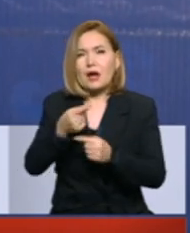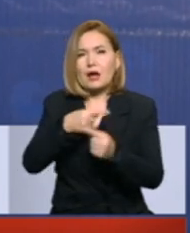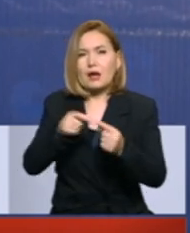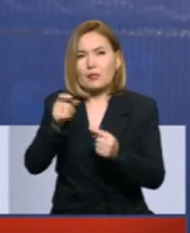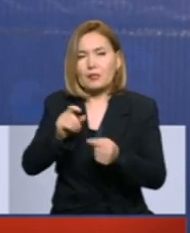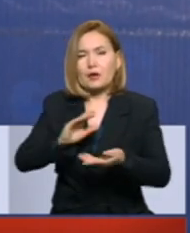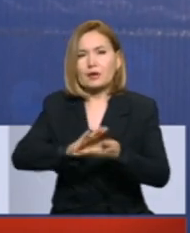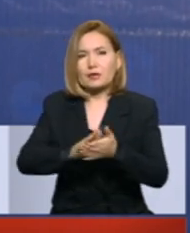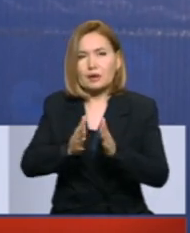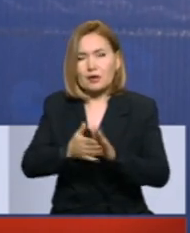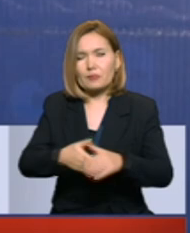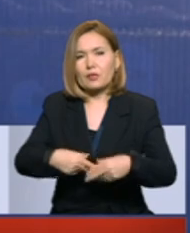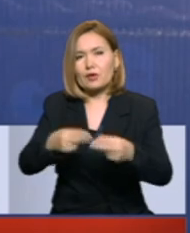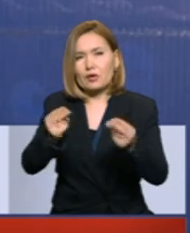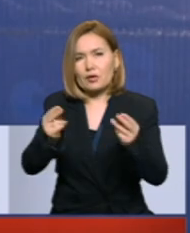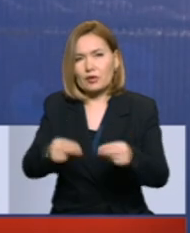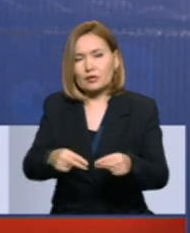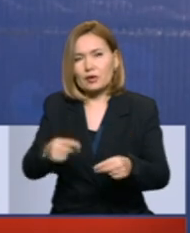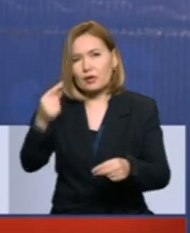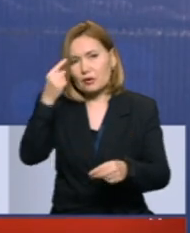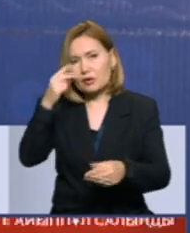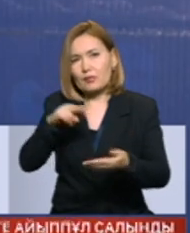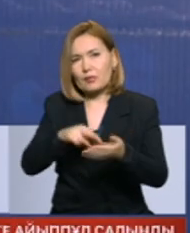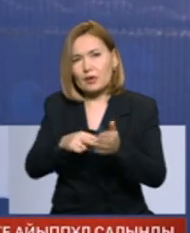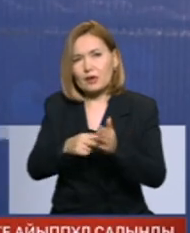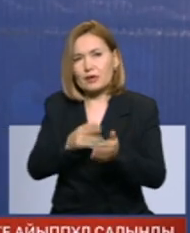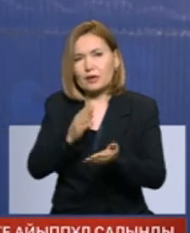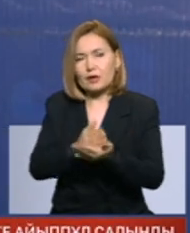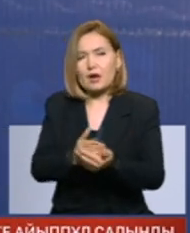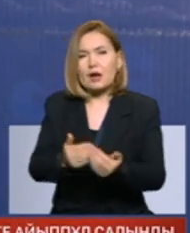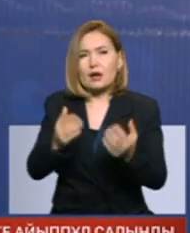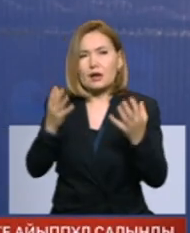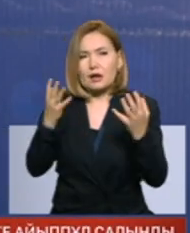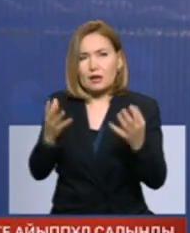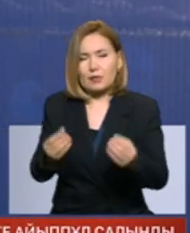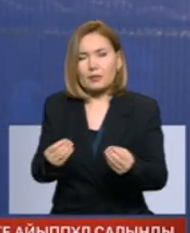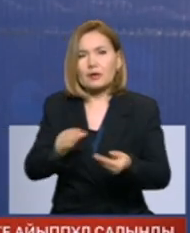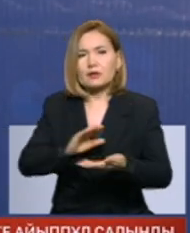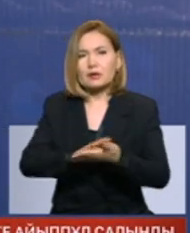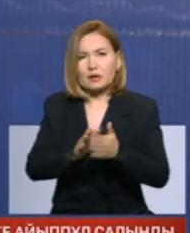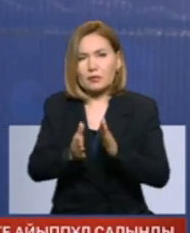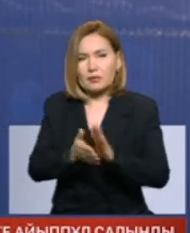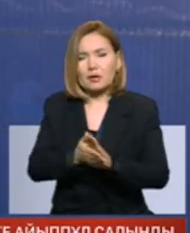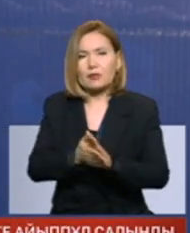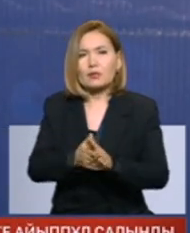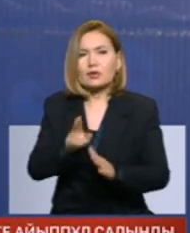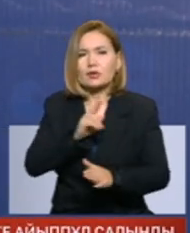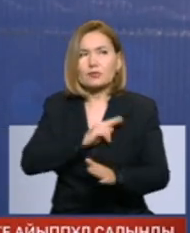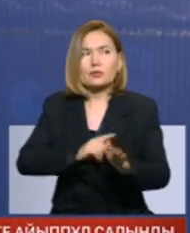келісім шартқа отырамыз ғой деп ойлаймыз. Қазір келісу жұмыстары жүргізіліп жатыр.